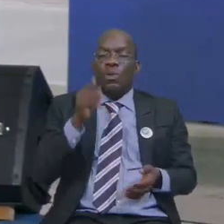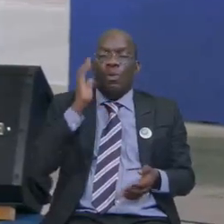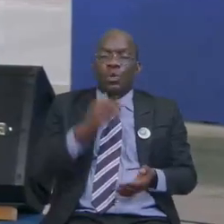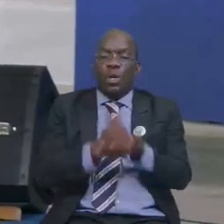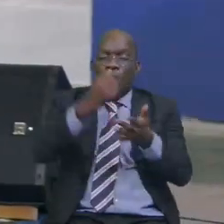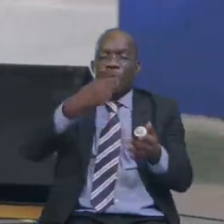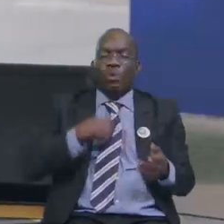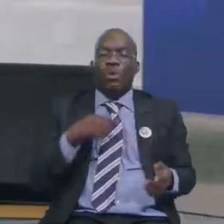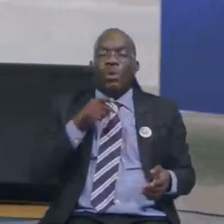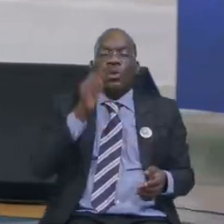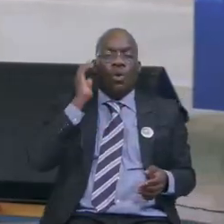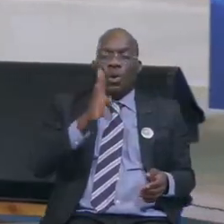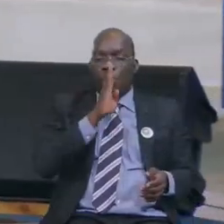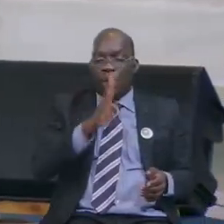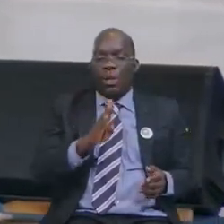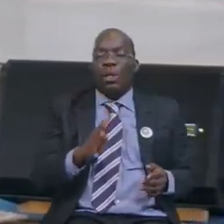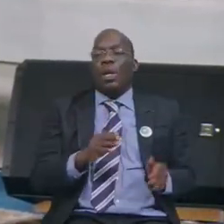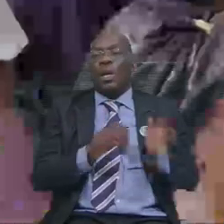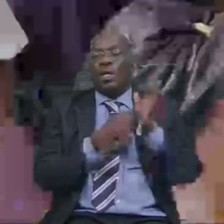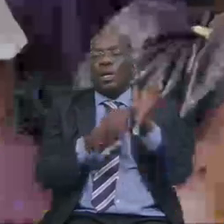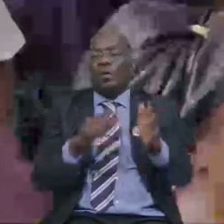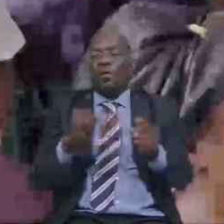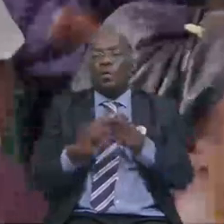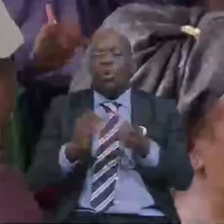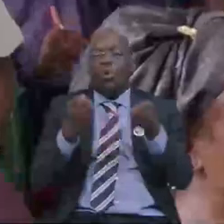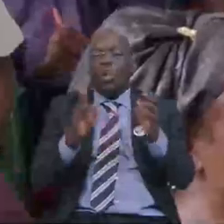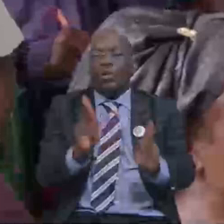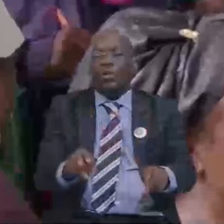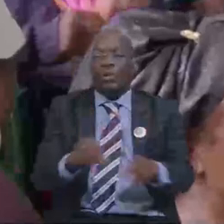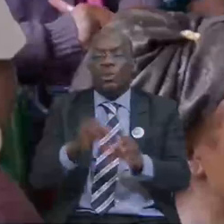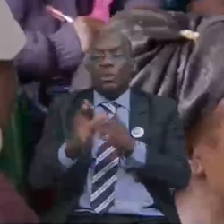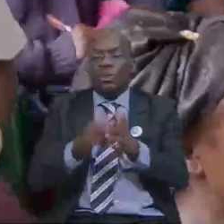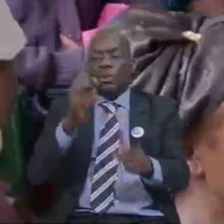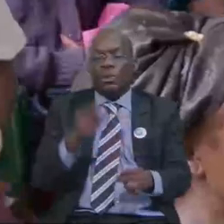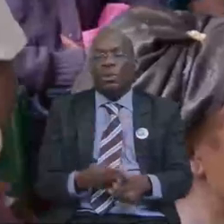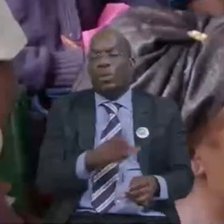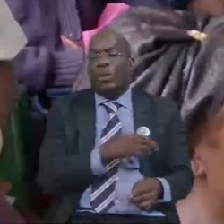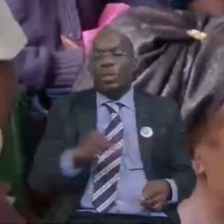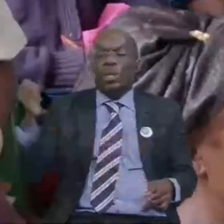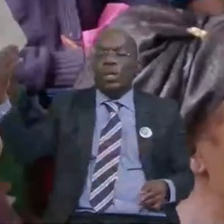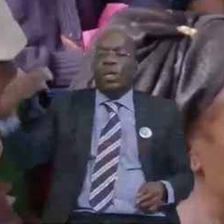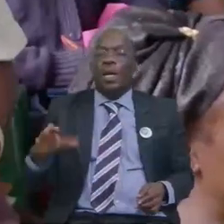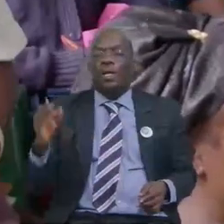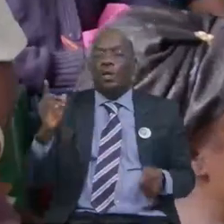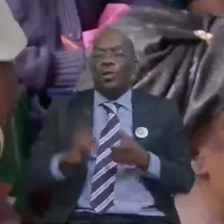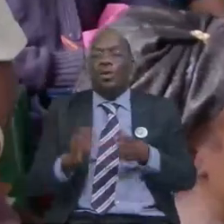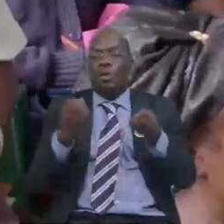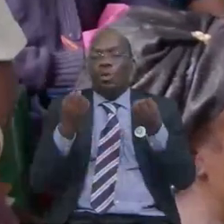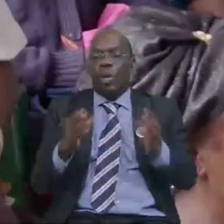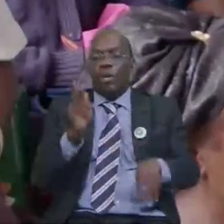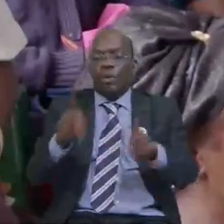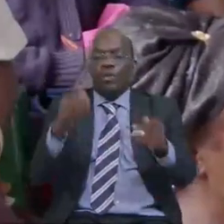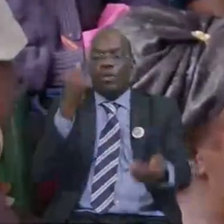tu seras un exemple pour plusieurs tu vas porter la lumière pour plusieurs un encouragement